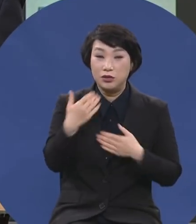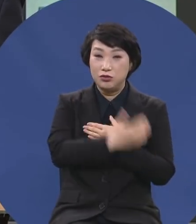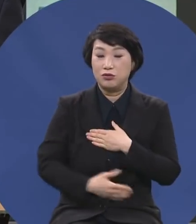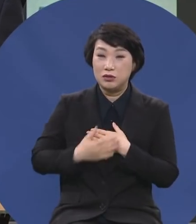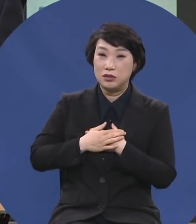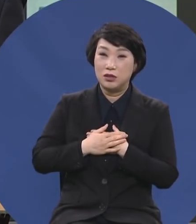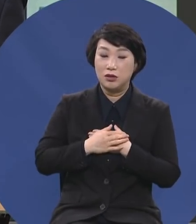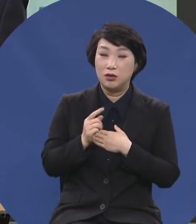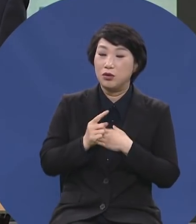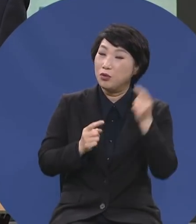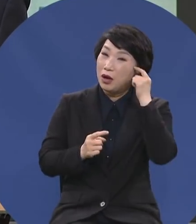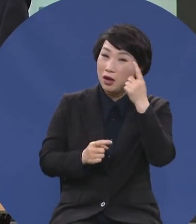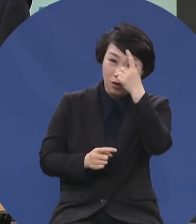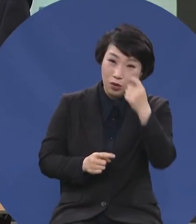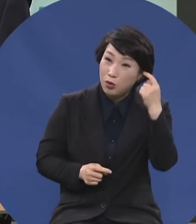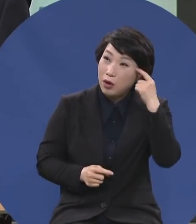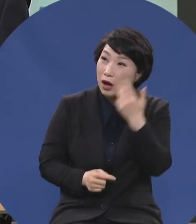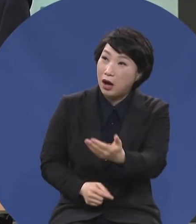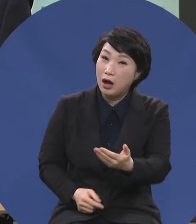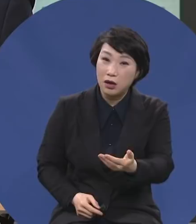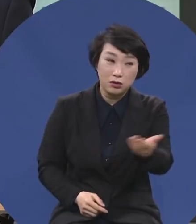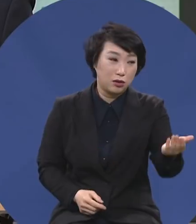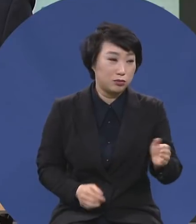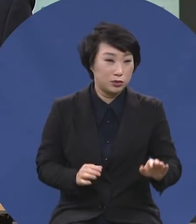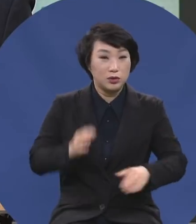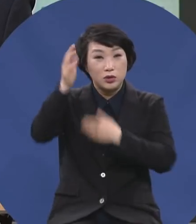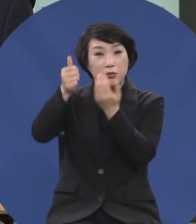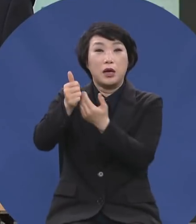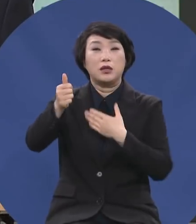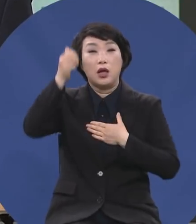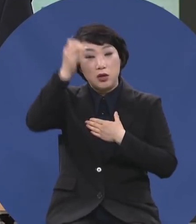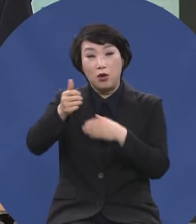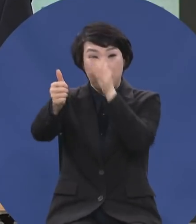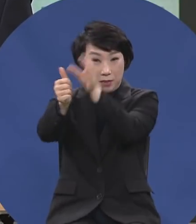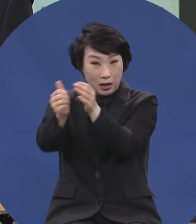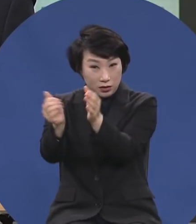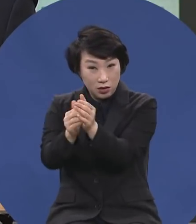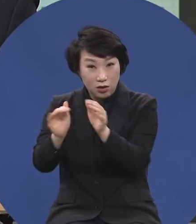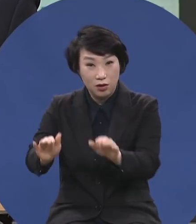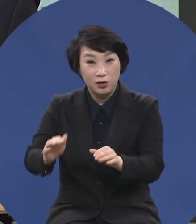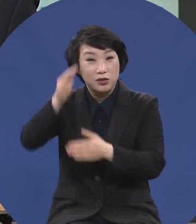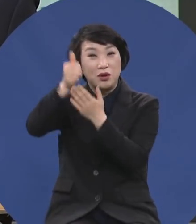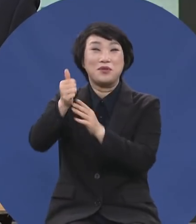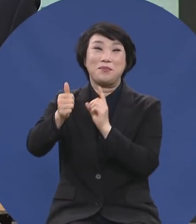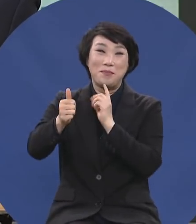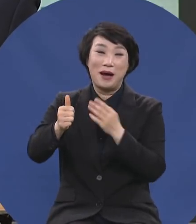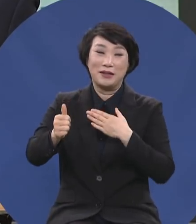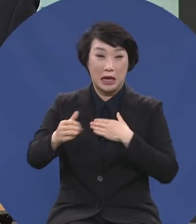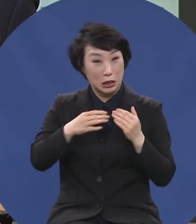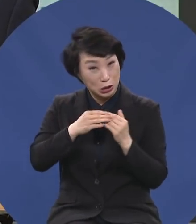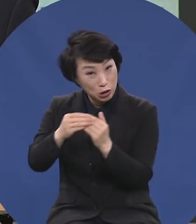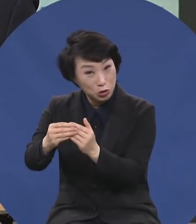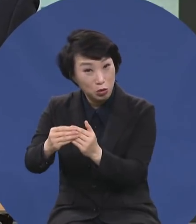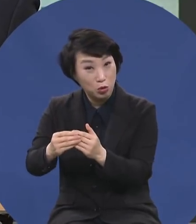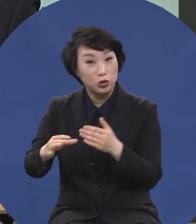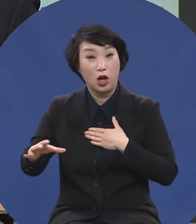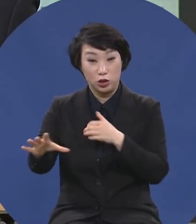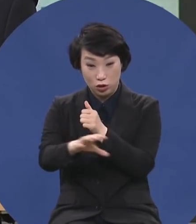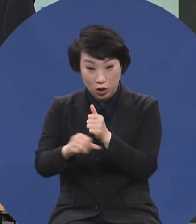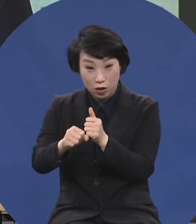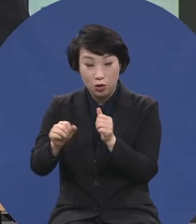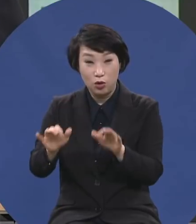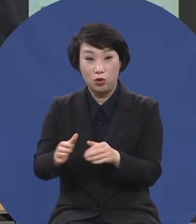육신이 지가 왈가왈가요. 성령께 맡겼으면 성령만 주장하시고